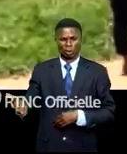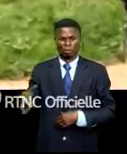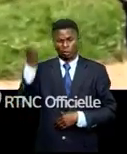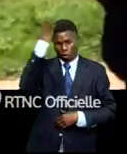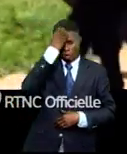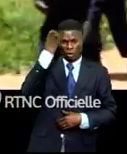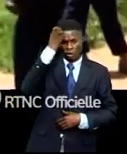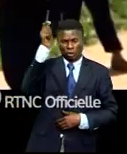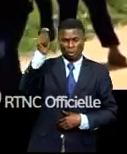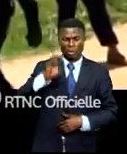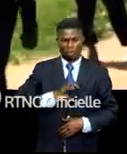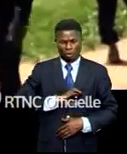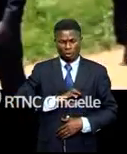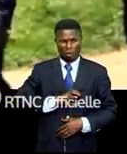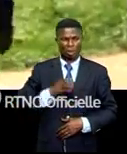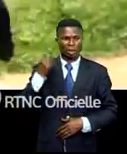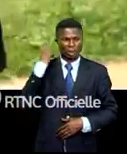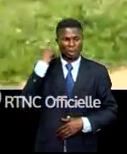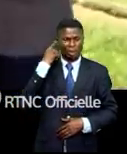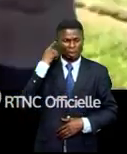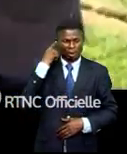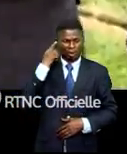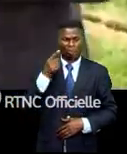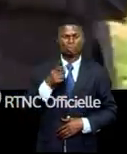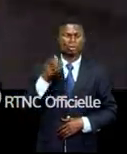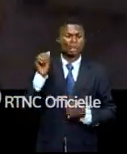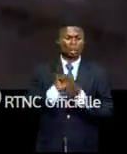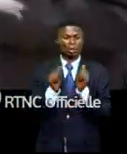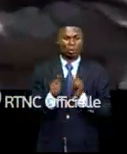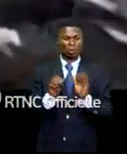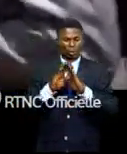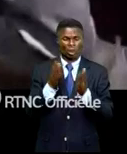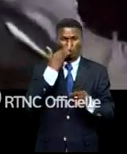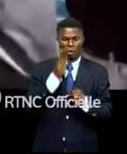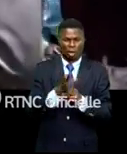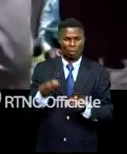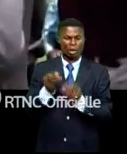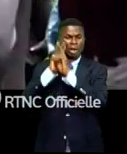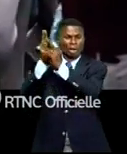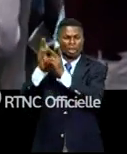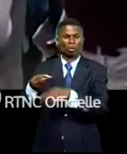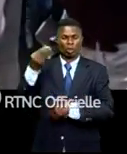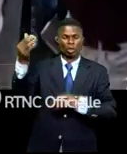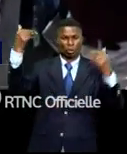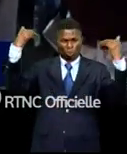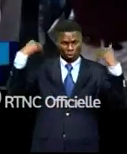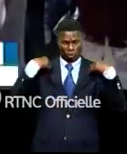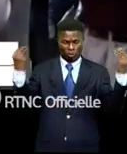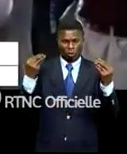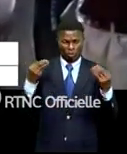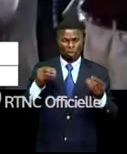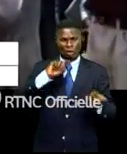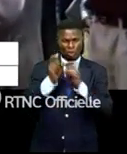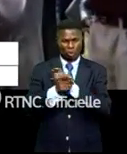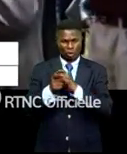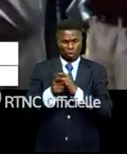général, par la suite, a pris également leurs doléances et promis de les transmettre à qui des droits afin d'améliorer